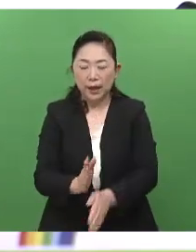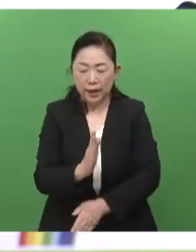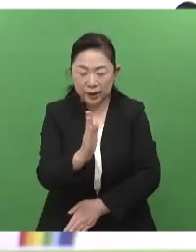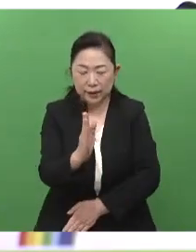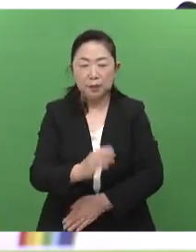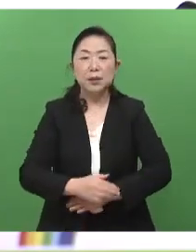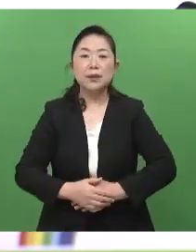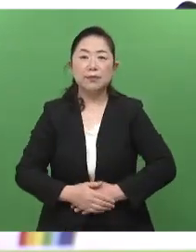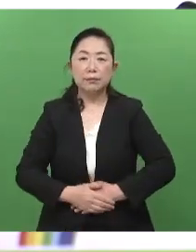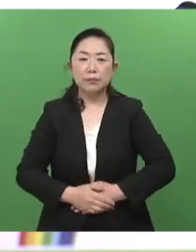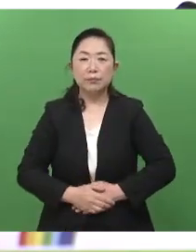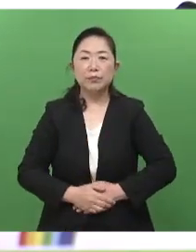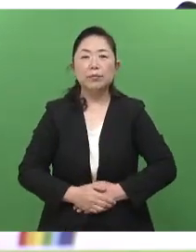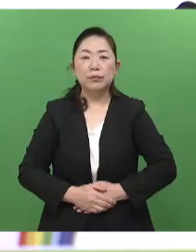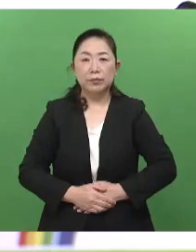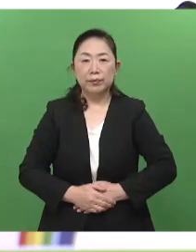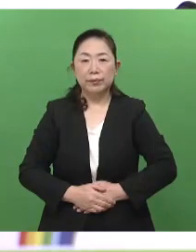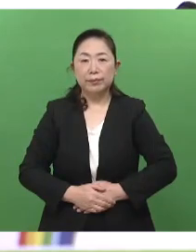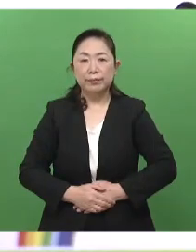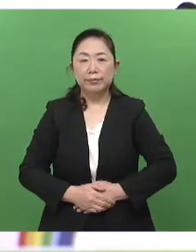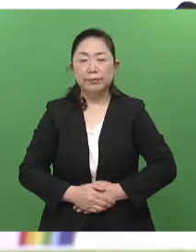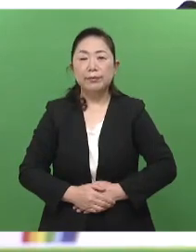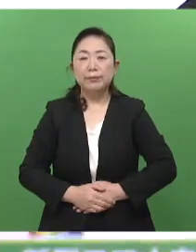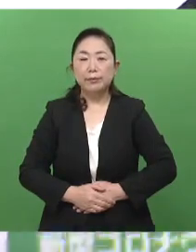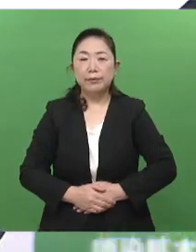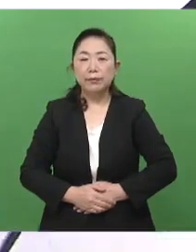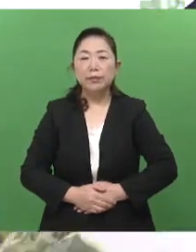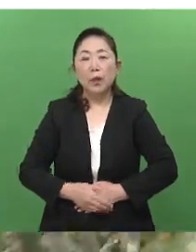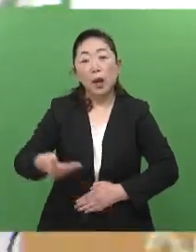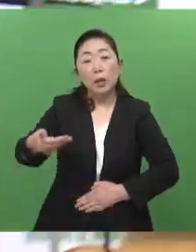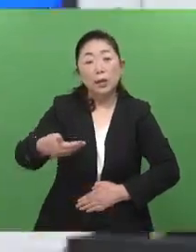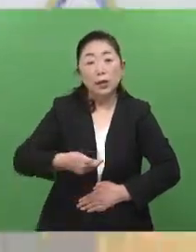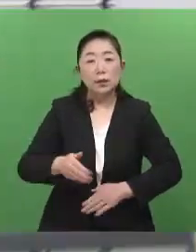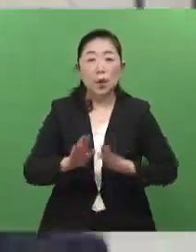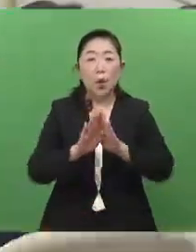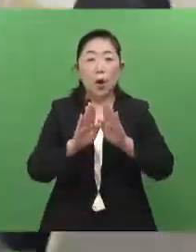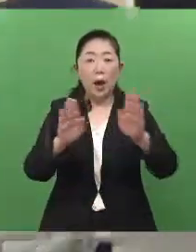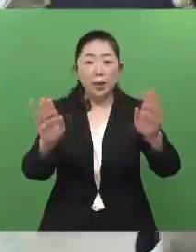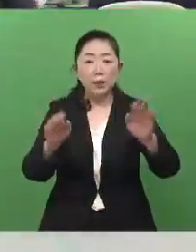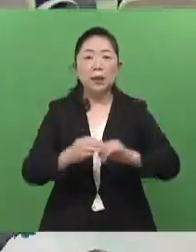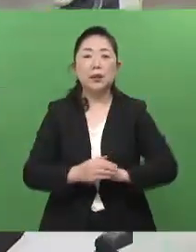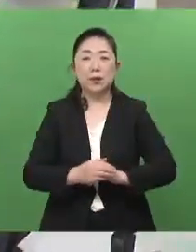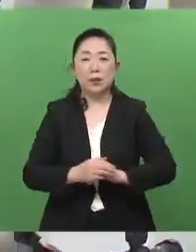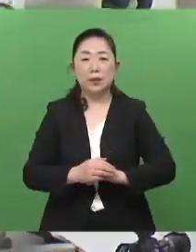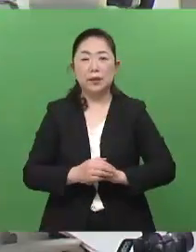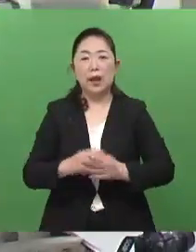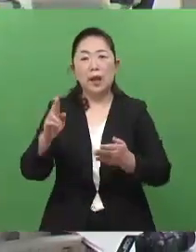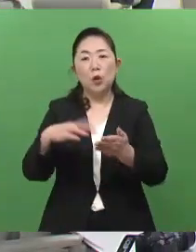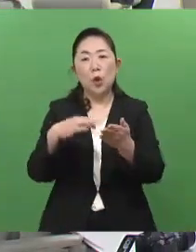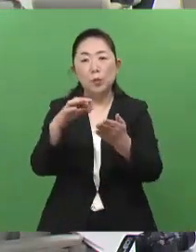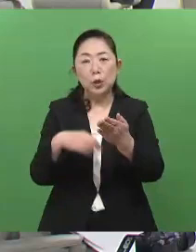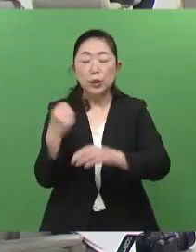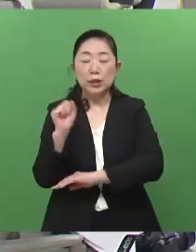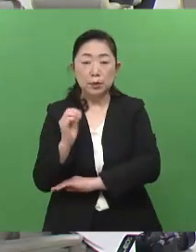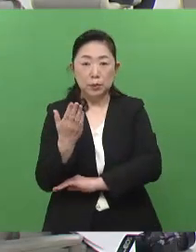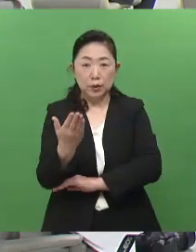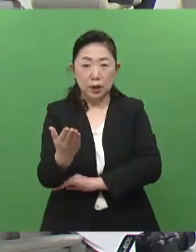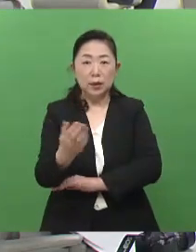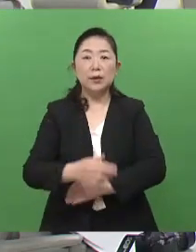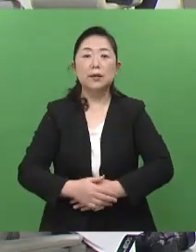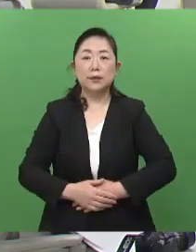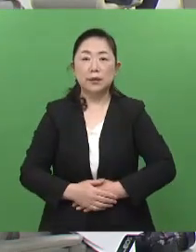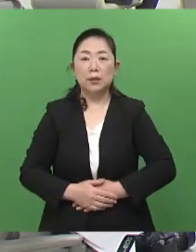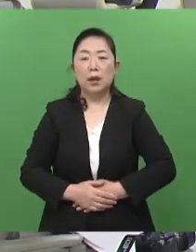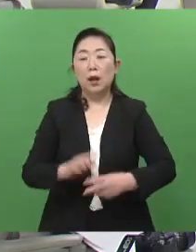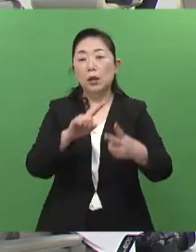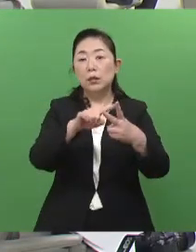。 知事、ありがとうございました。それでは質問に移ります。1月幹事の読売新聞の菅原です。まず幹事社から